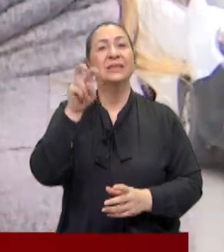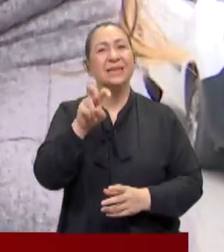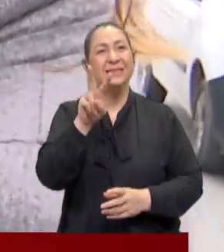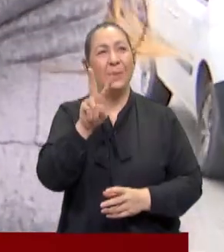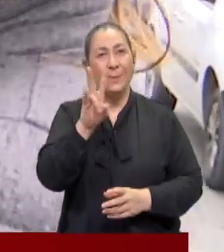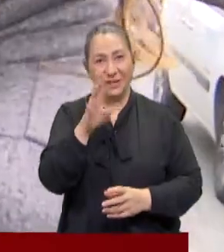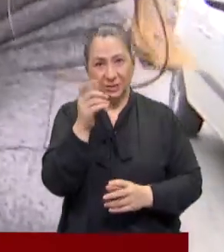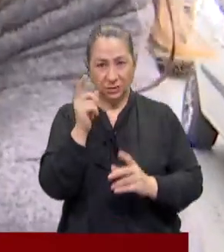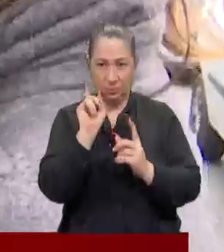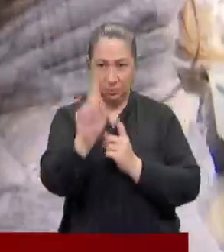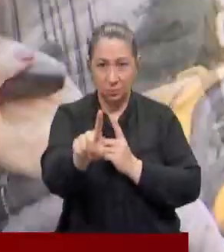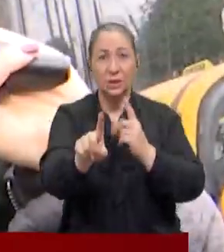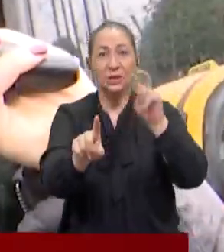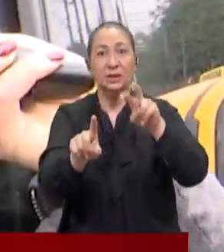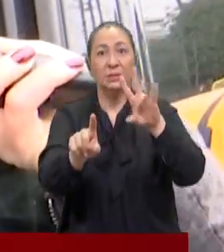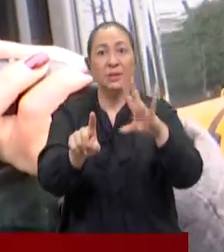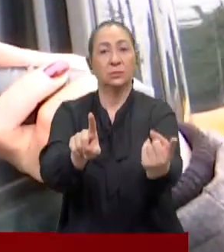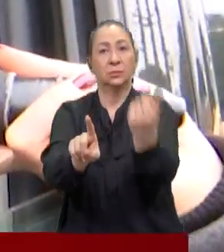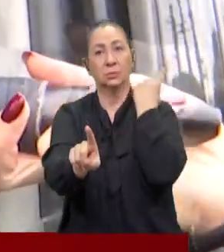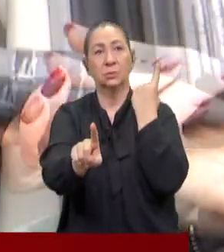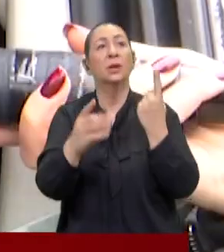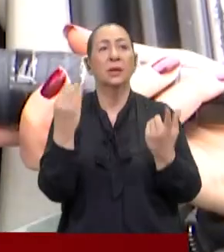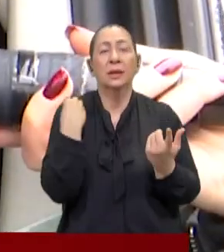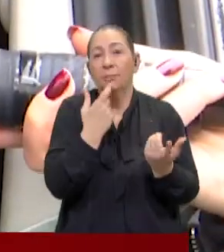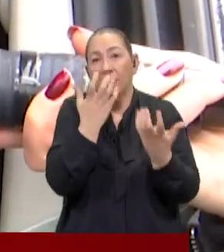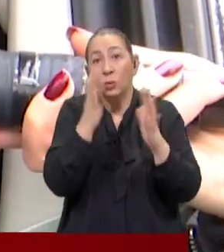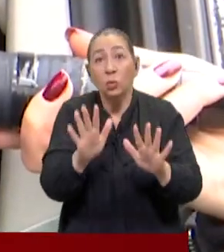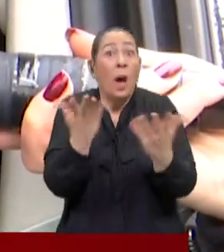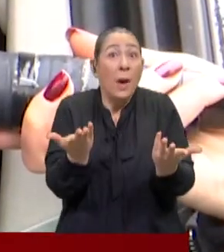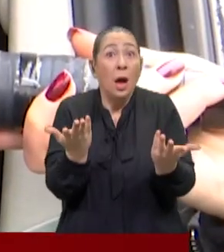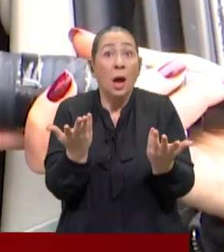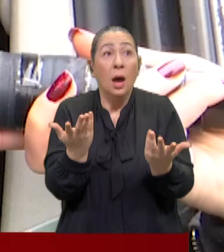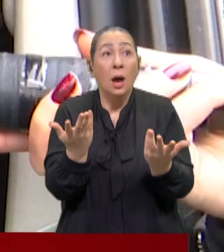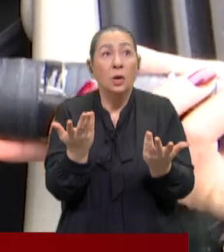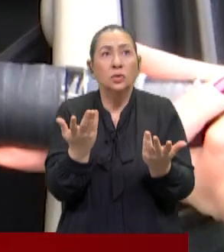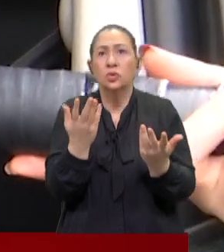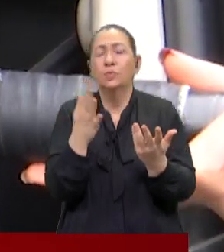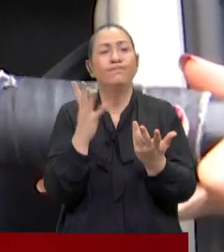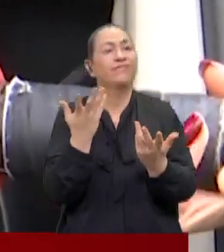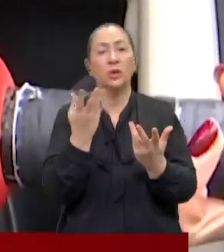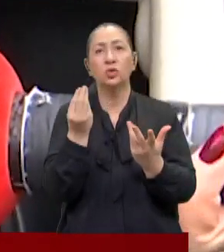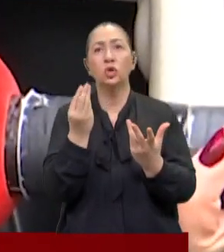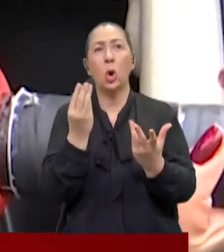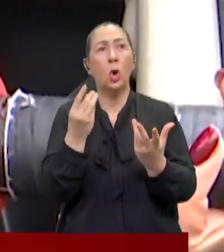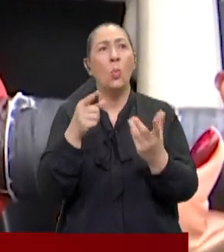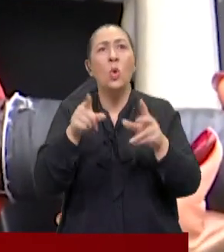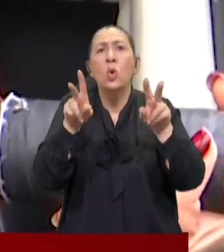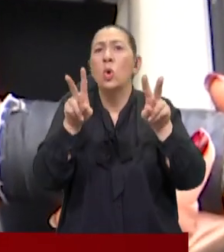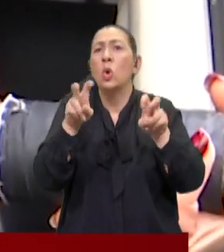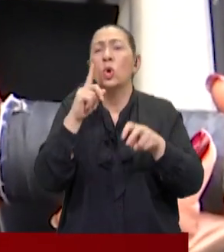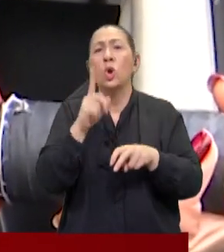8.25 dönüş, 8.25 gidiş oldu. Hani yeni yıl bekliyorduk ama çok şey yaptılar bize yani bu